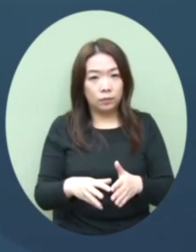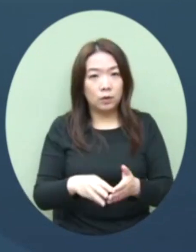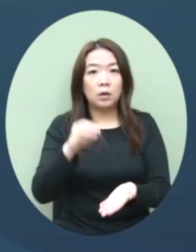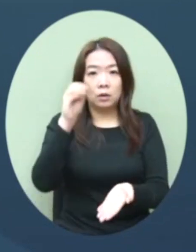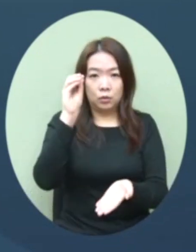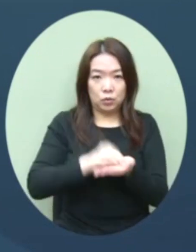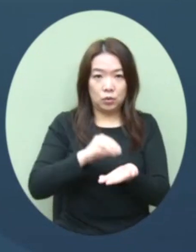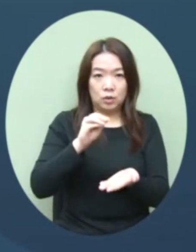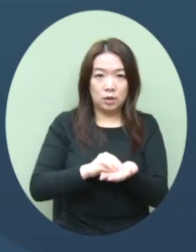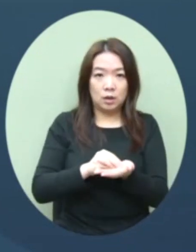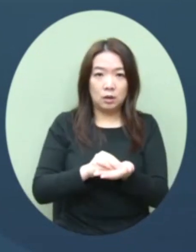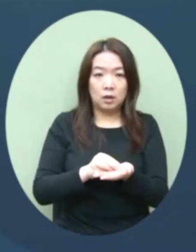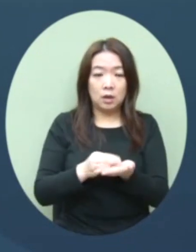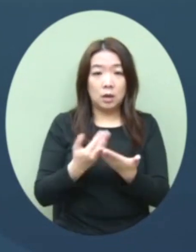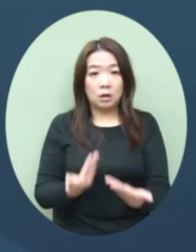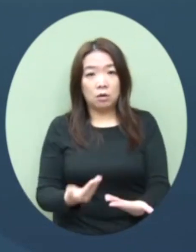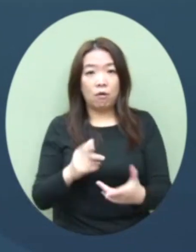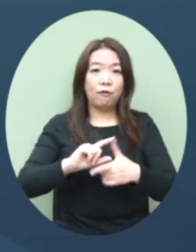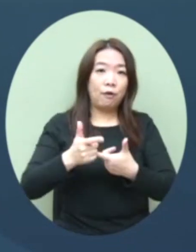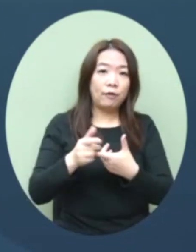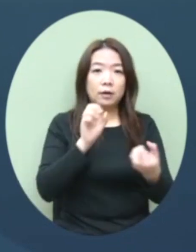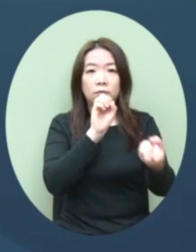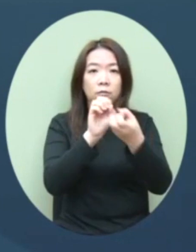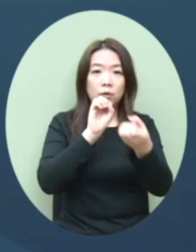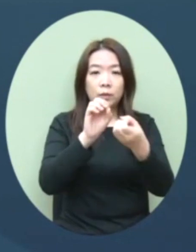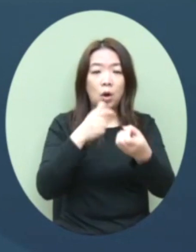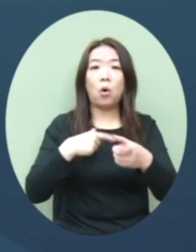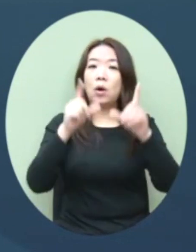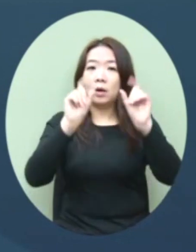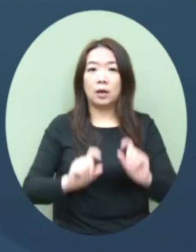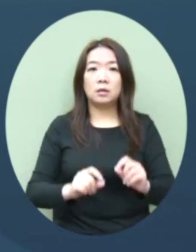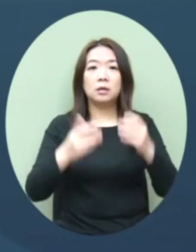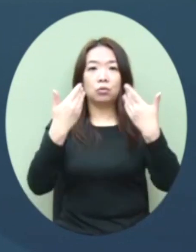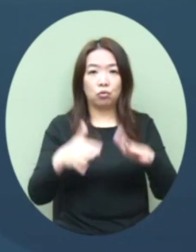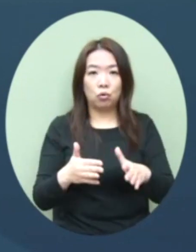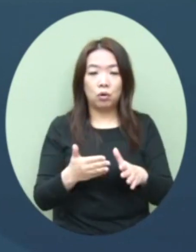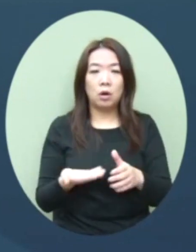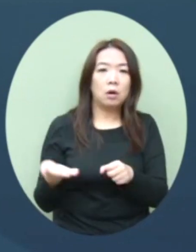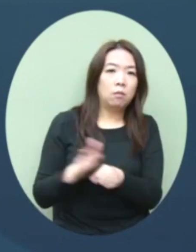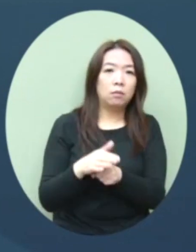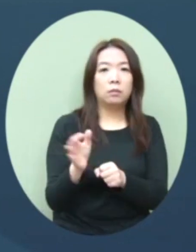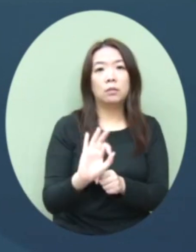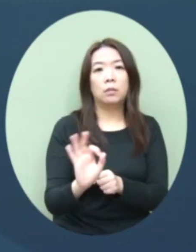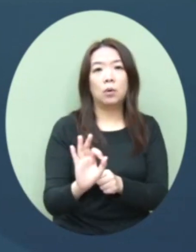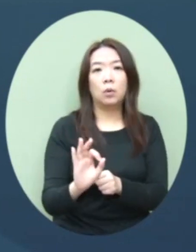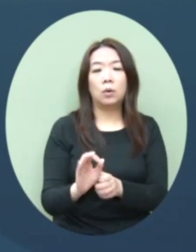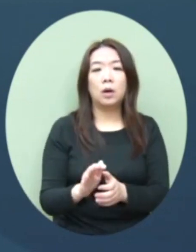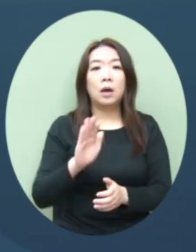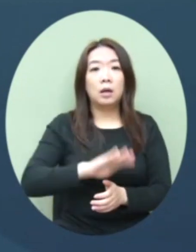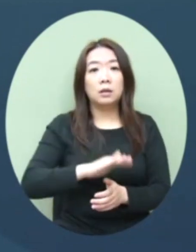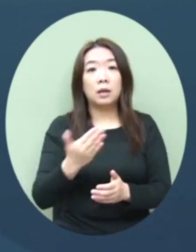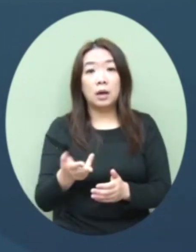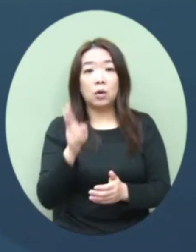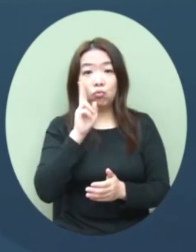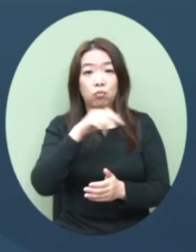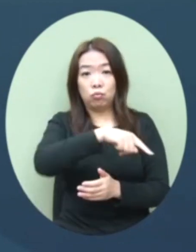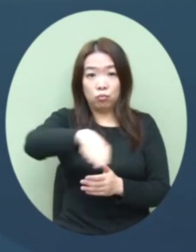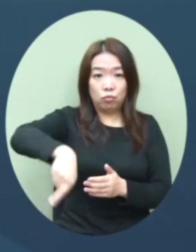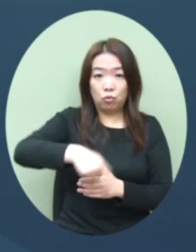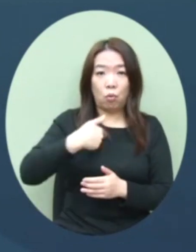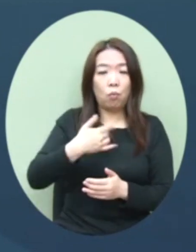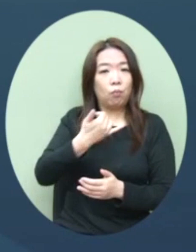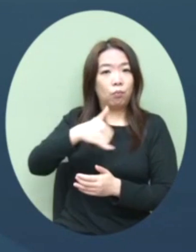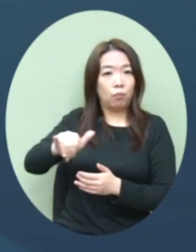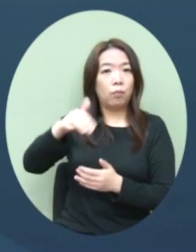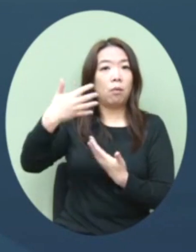這樣跟大家說話我已經解釋了沒有東西可以補充但是我離開了這個場合和